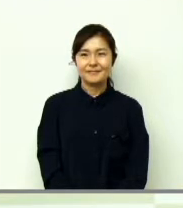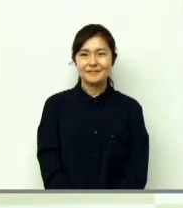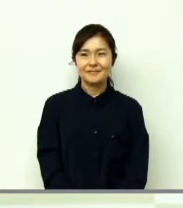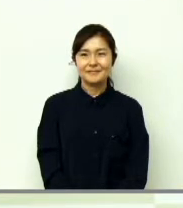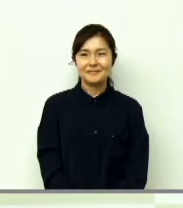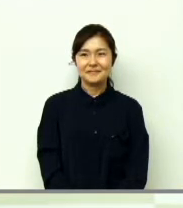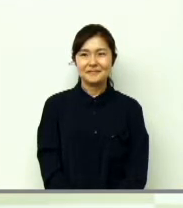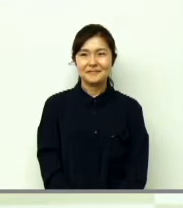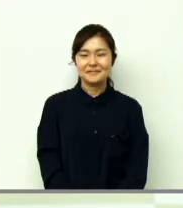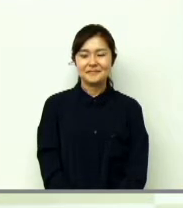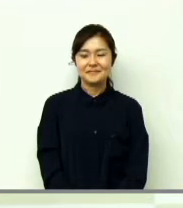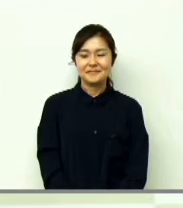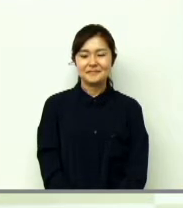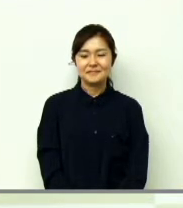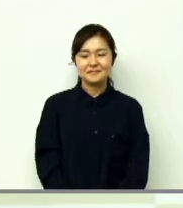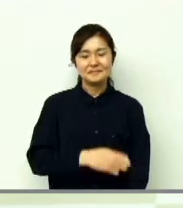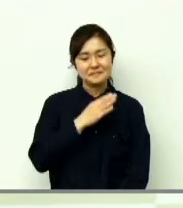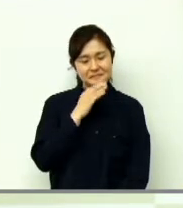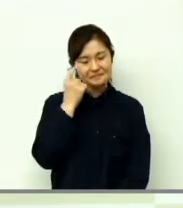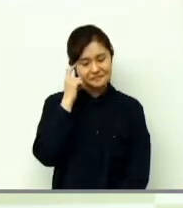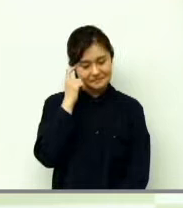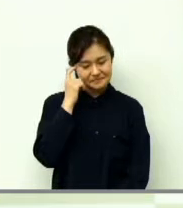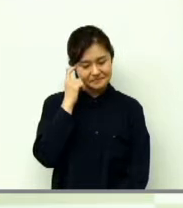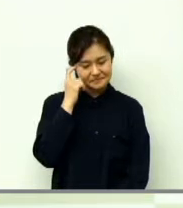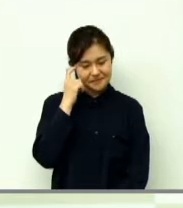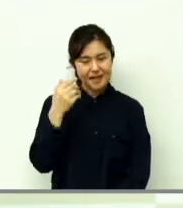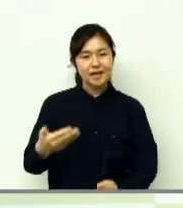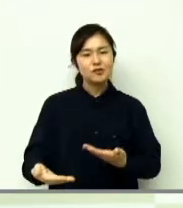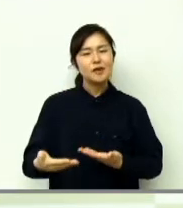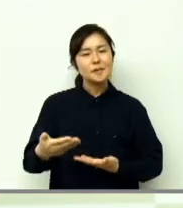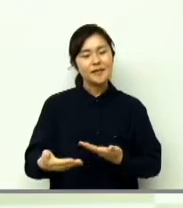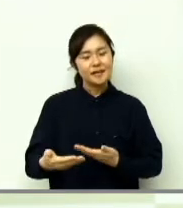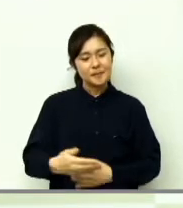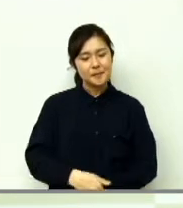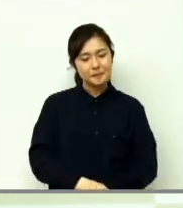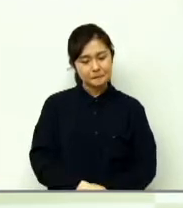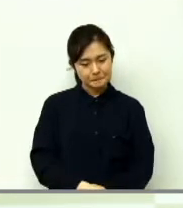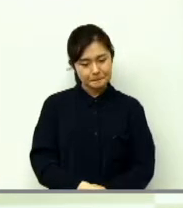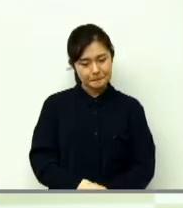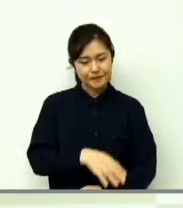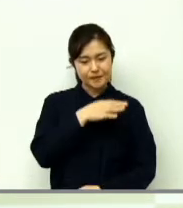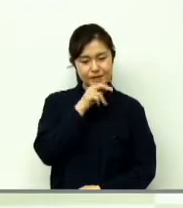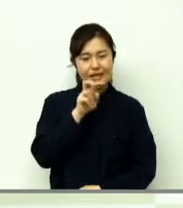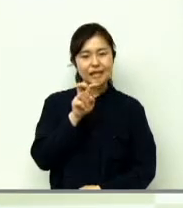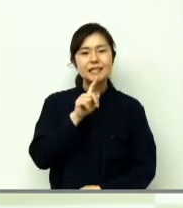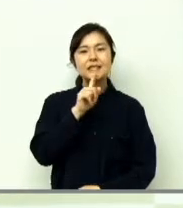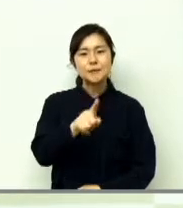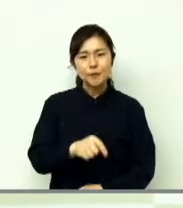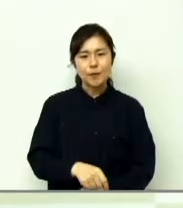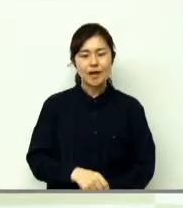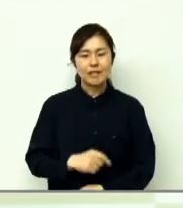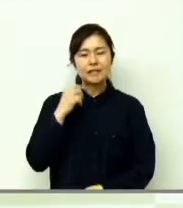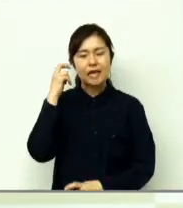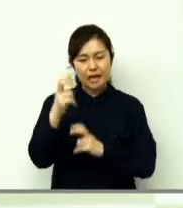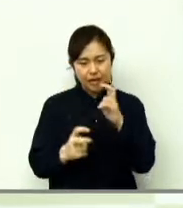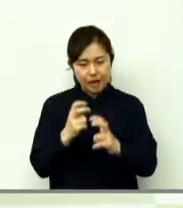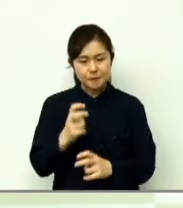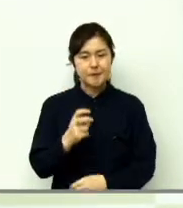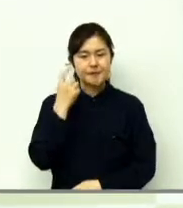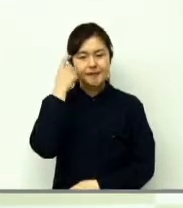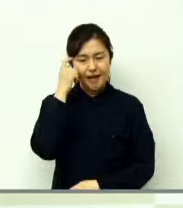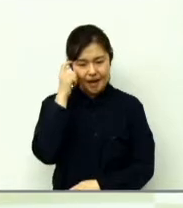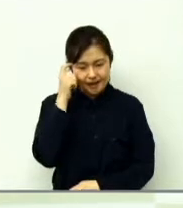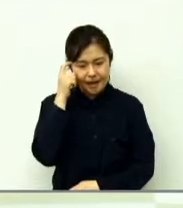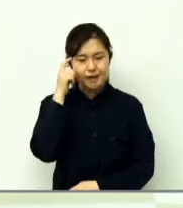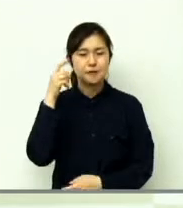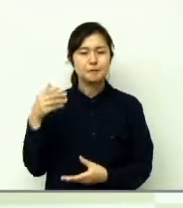でも比較しても僕らも何て言うんですか、やっぱり二十歳の時代って一番その迷ったり悩んだり考えていく時期だと